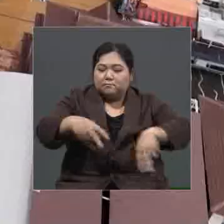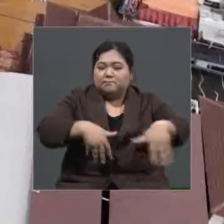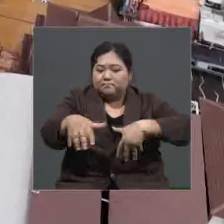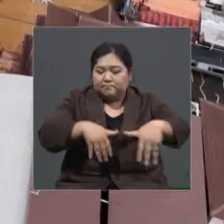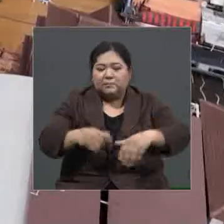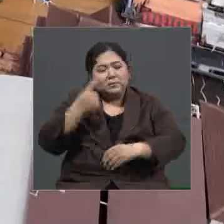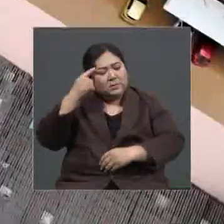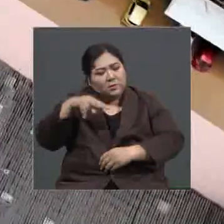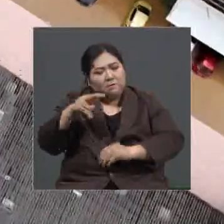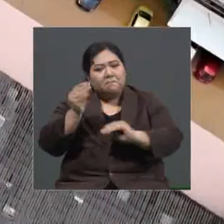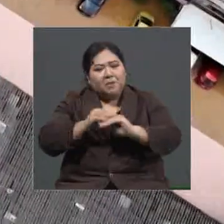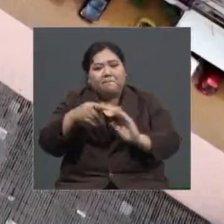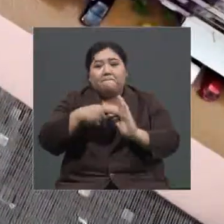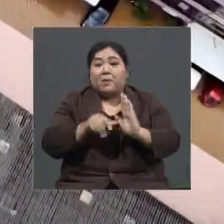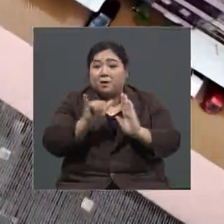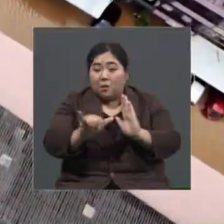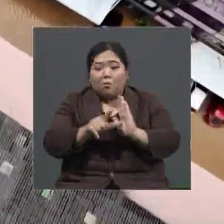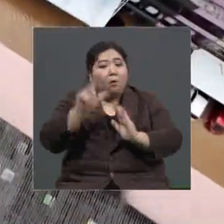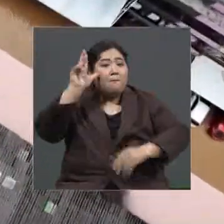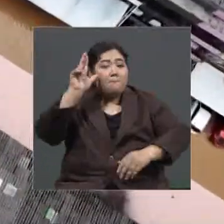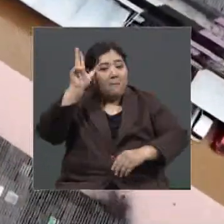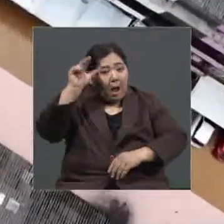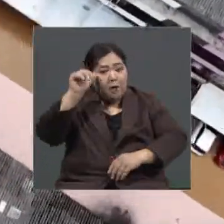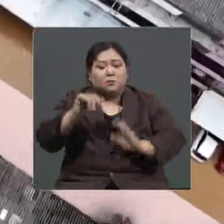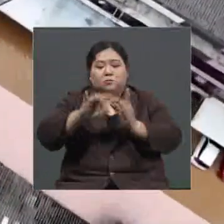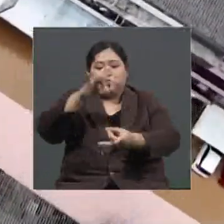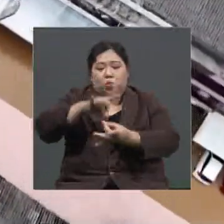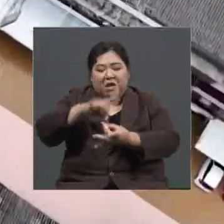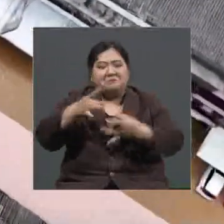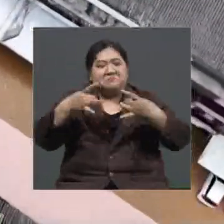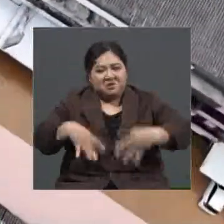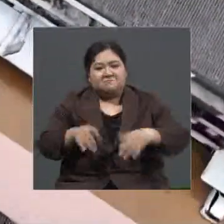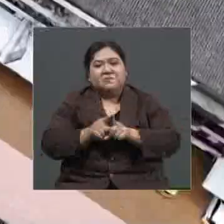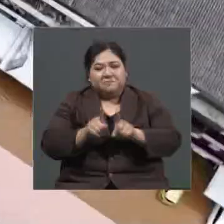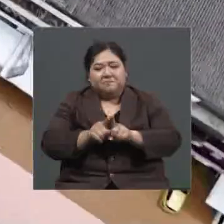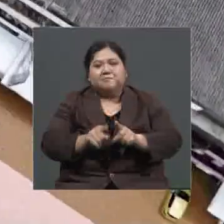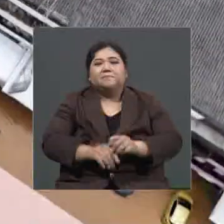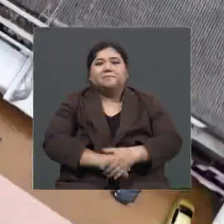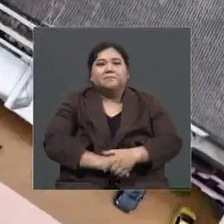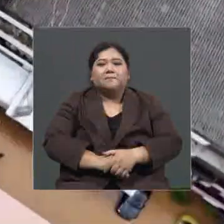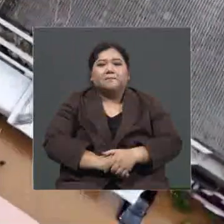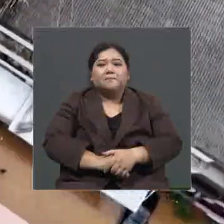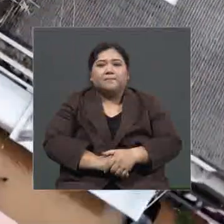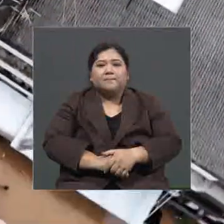รพยาว ลำป้างและสุขไeltที่กระถicamente เป็จัวตรทมีความเสี่ยงเช่นกันเจ้าใจ